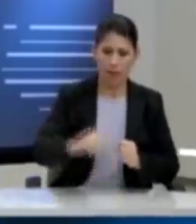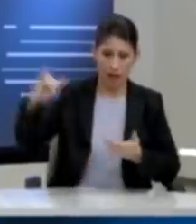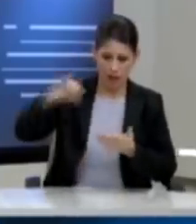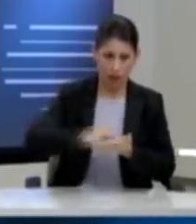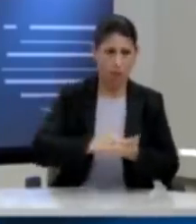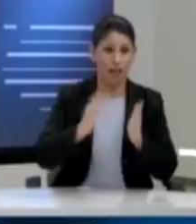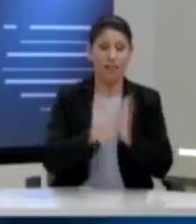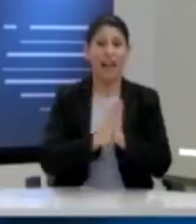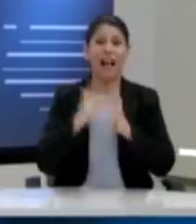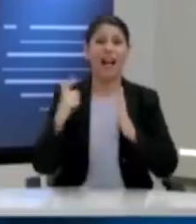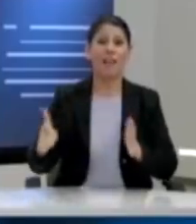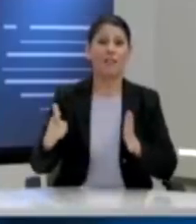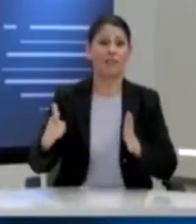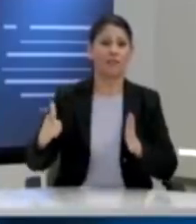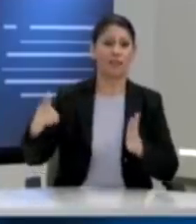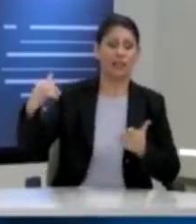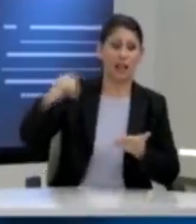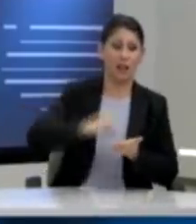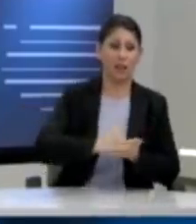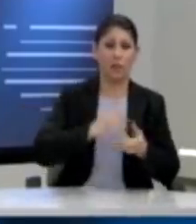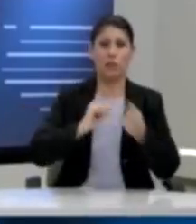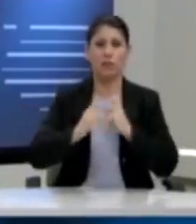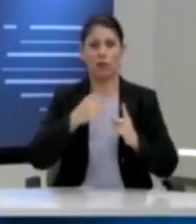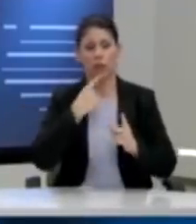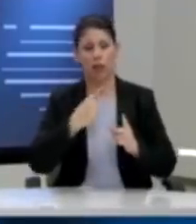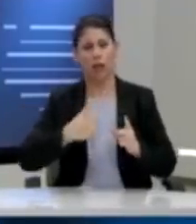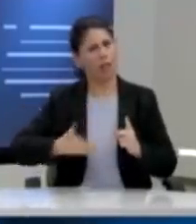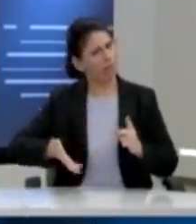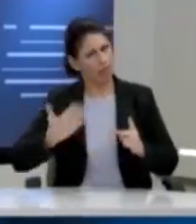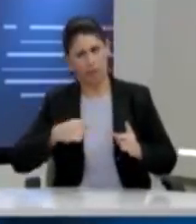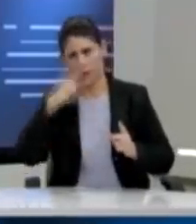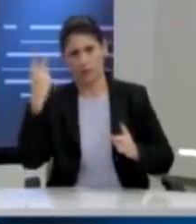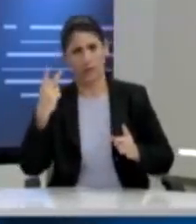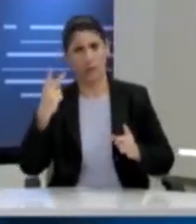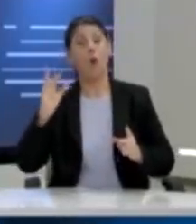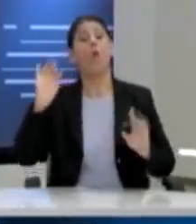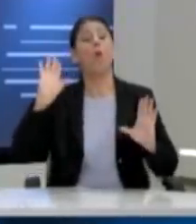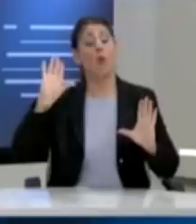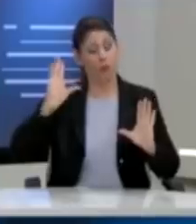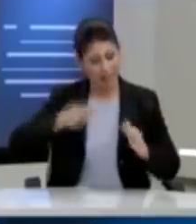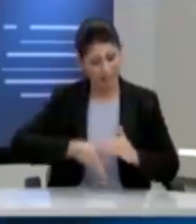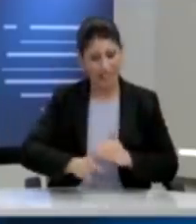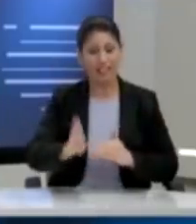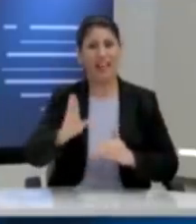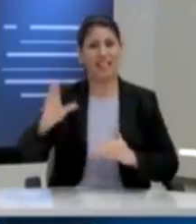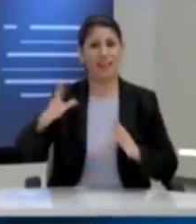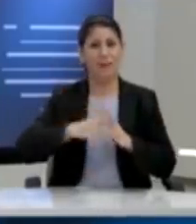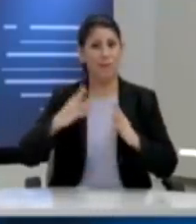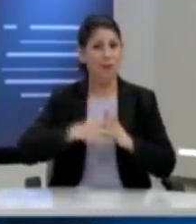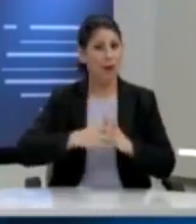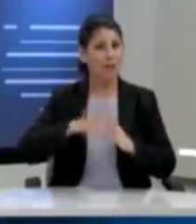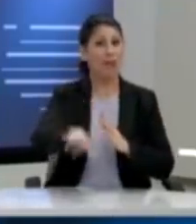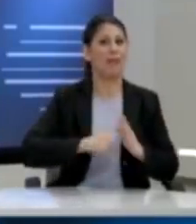αεροδρόμια. 17 αεροδρόμια στη Φράπορτ. Η συμφωνία λέει δεν έχετε δικαίωμα. Ούτε κατά τη διάρκεια του πολέμου. Να τα επιτάξετε.